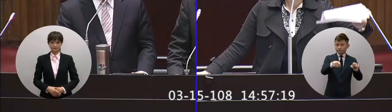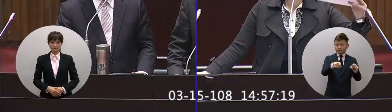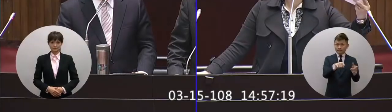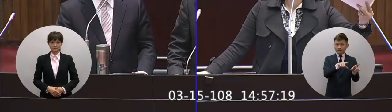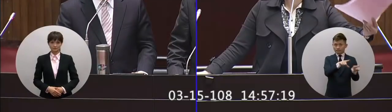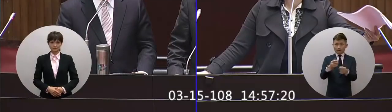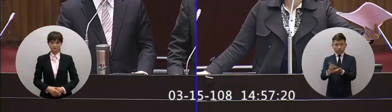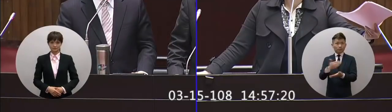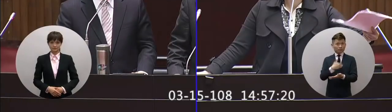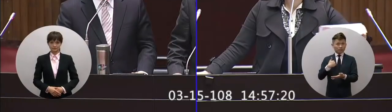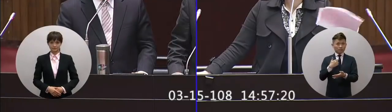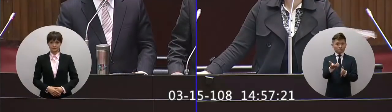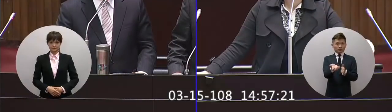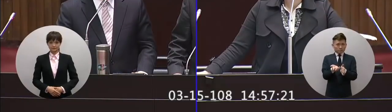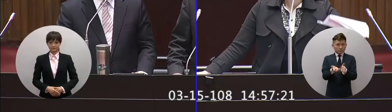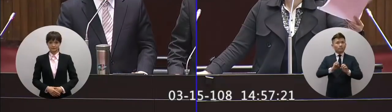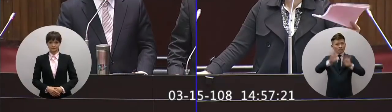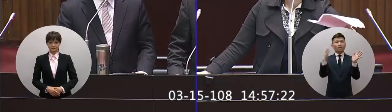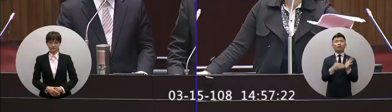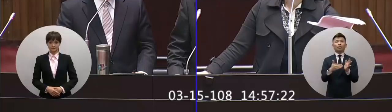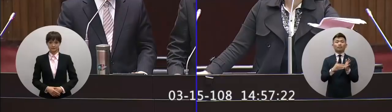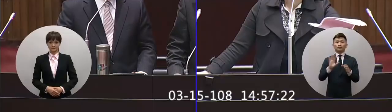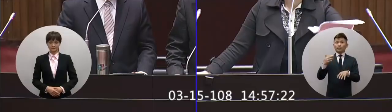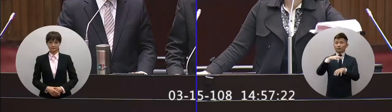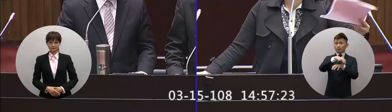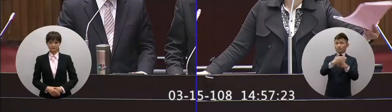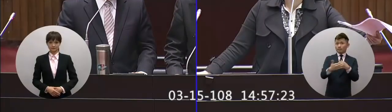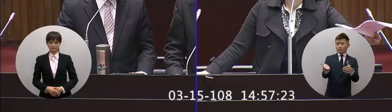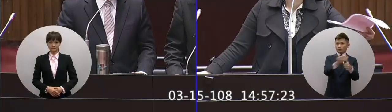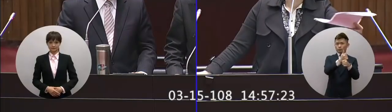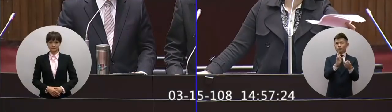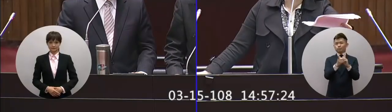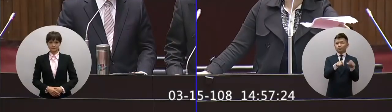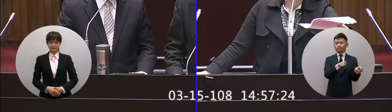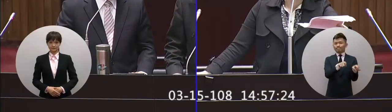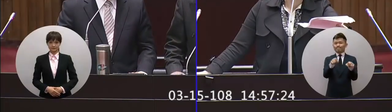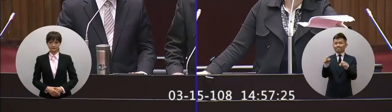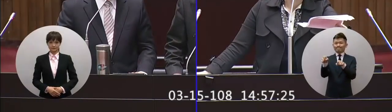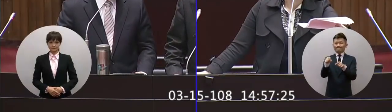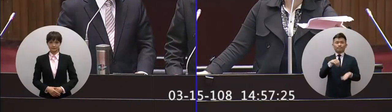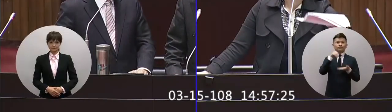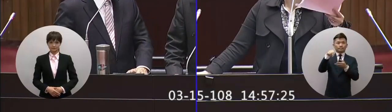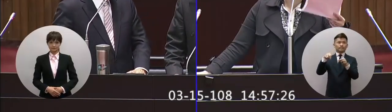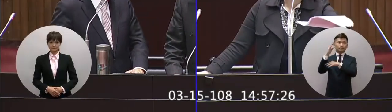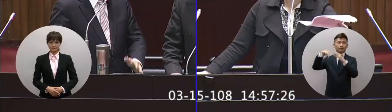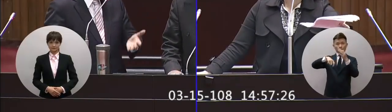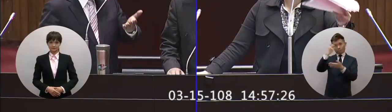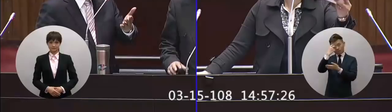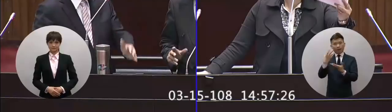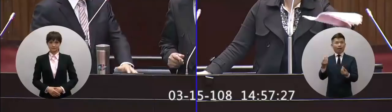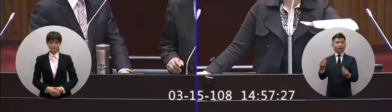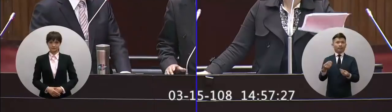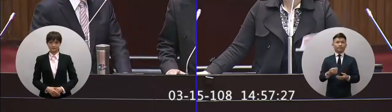决。你们已经预告了，但是呢，环保署在这边一直拖延，没有送到你们行政院审查。请